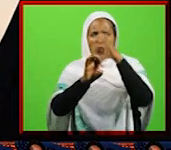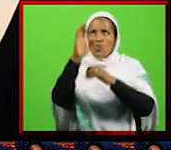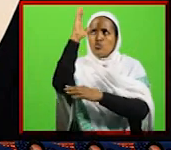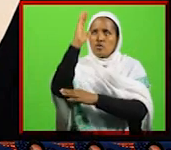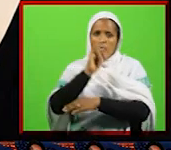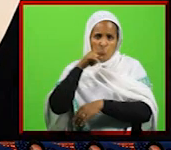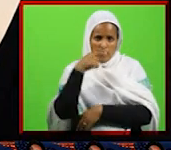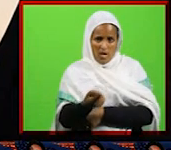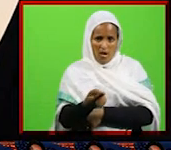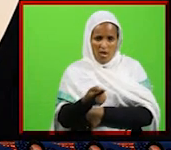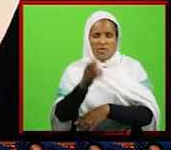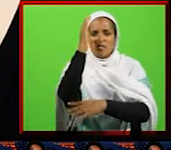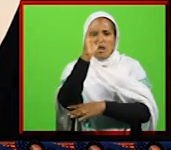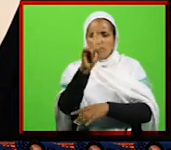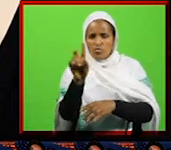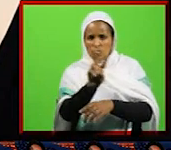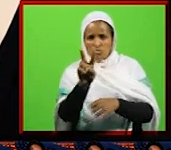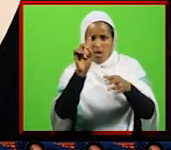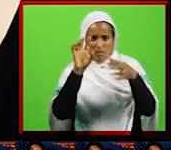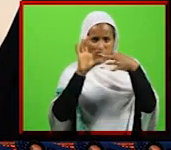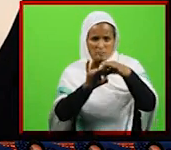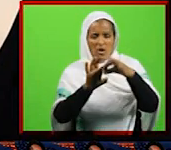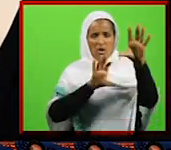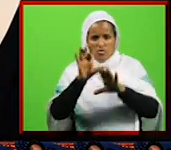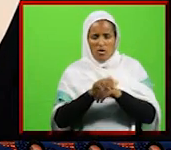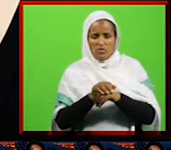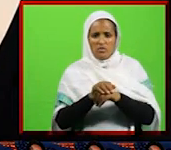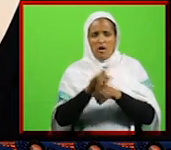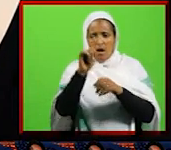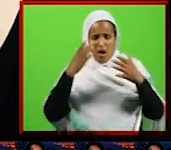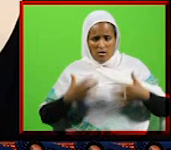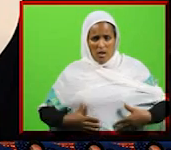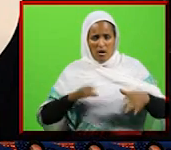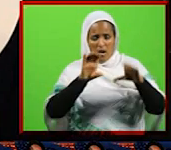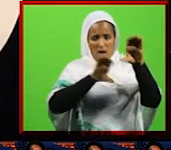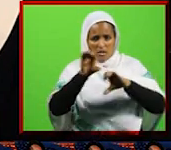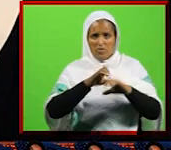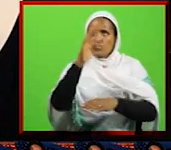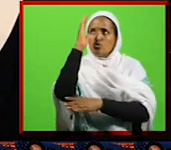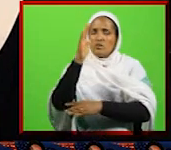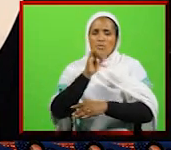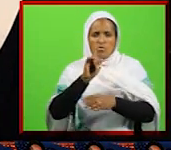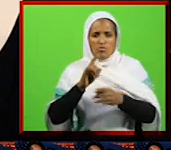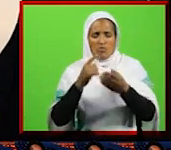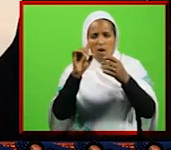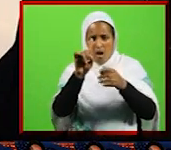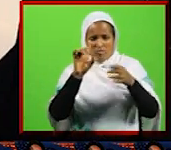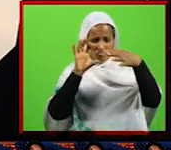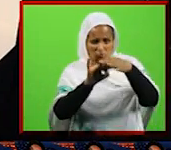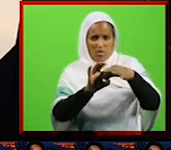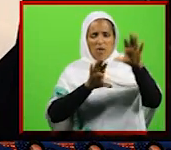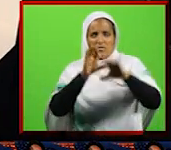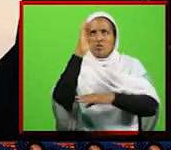አዋቃሪው እግዚአብሔር ነው ብለናል እና እግዚአብሔር አንድ አድርጓቸው ባልና ሚስት አንድ አካል ናቸው። አንድ አካል ያደረጋቸው እግዚአብሔር ነው አለን።